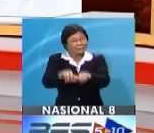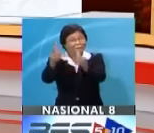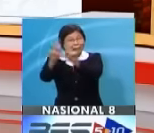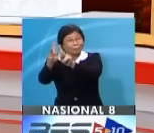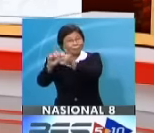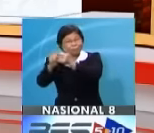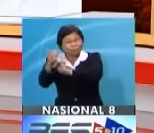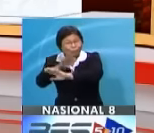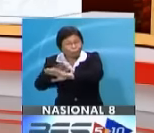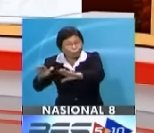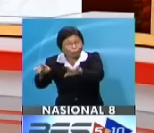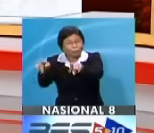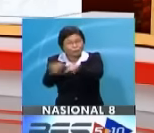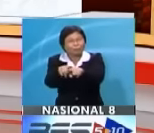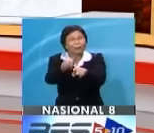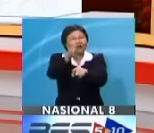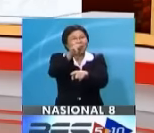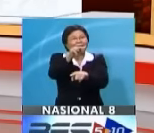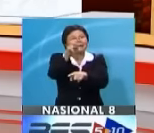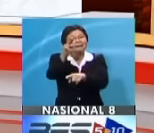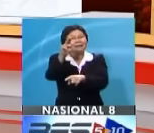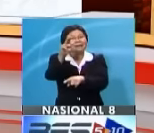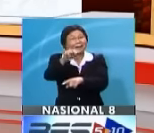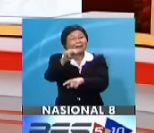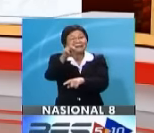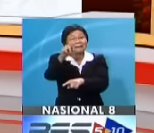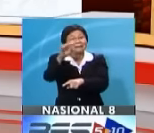perkampungan sukan seperti edisi sebelum ini.